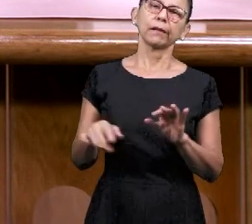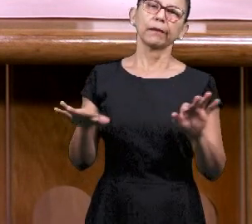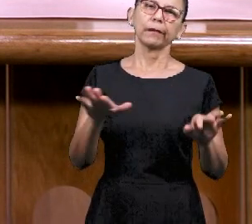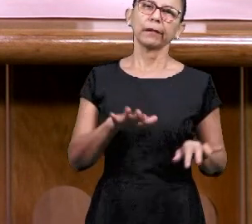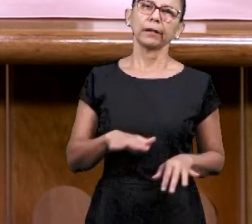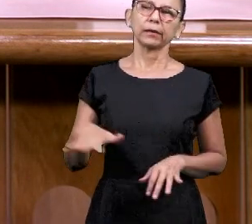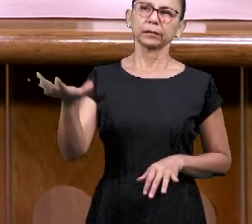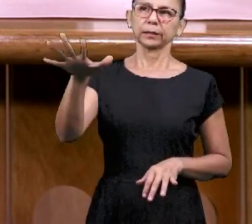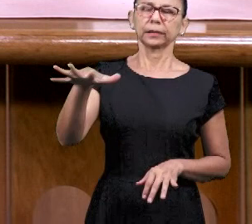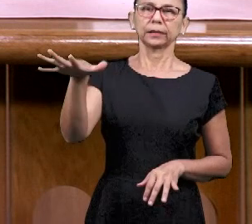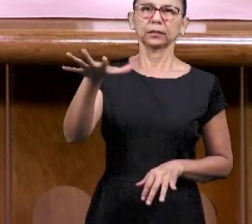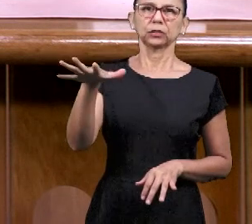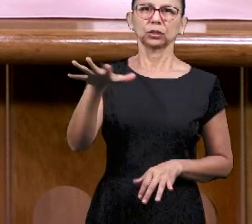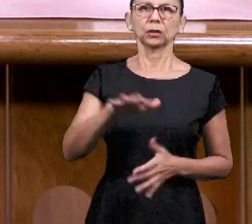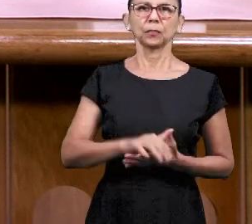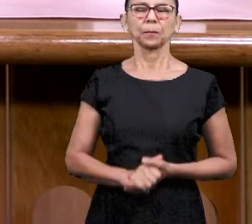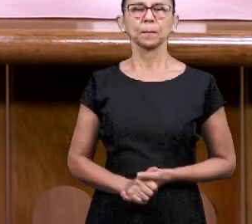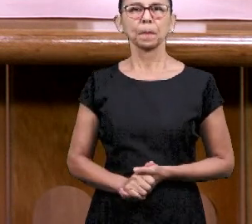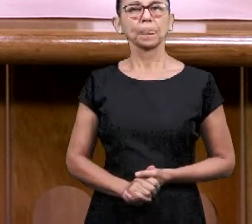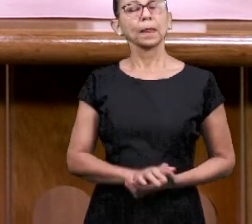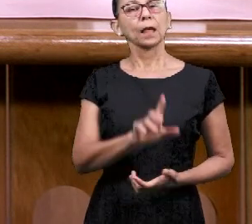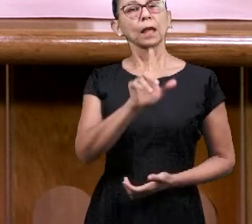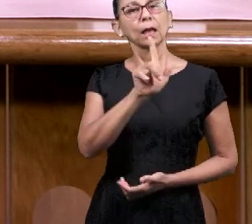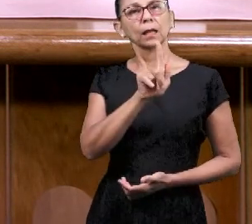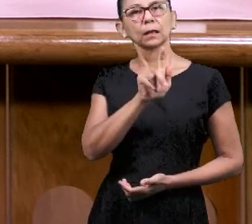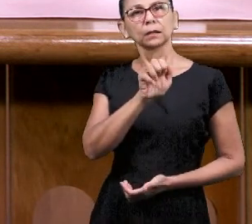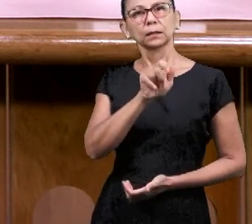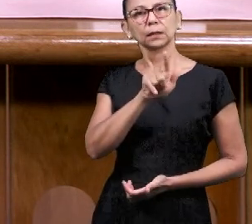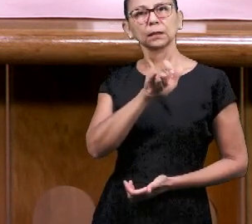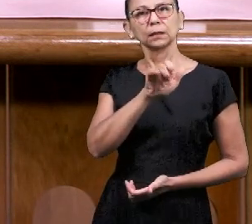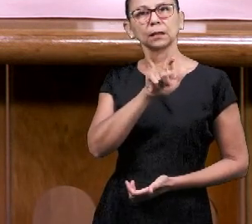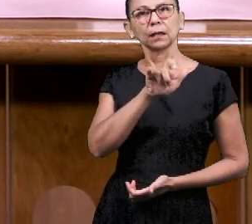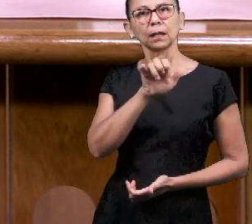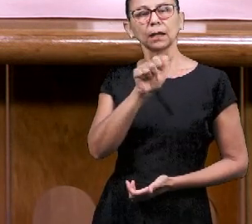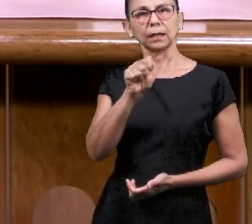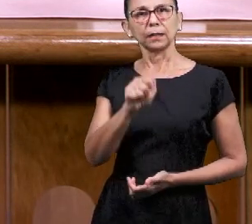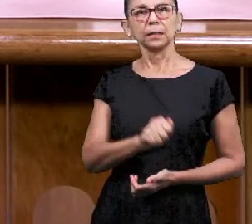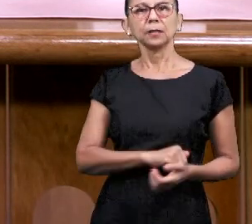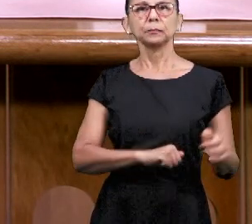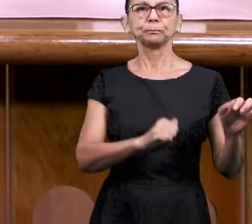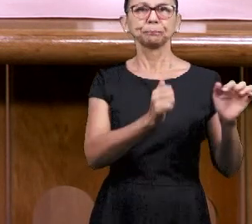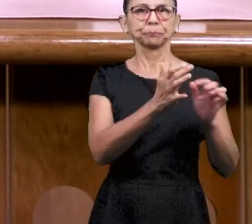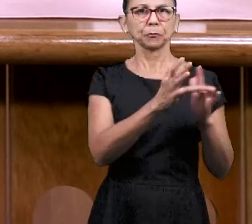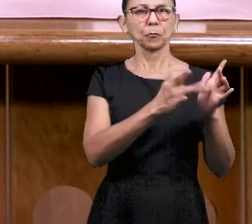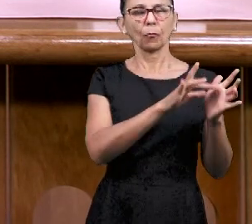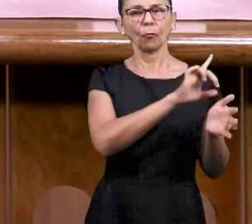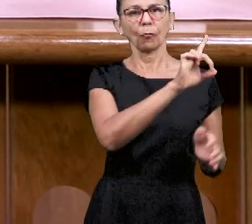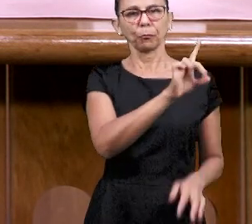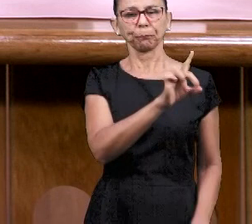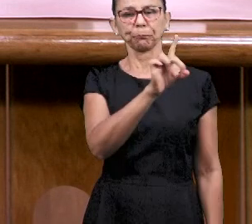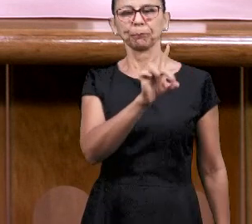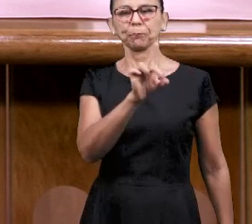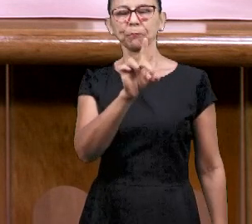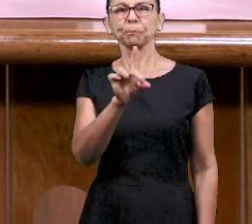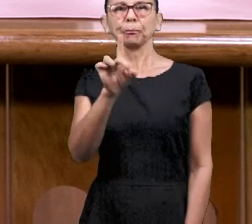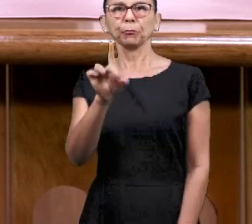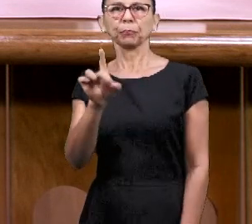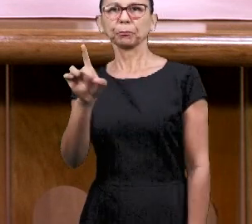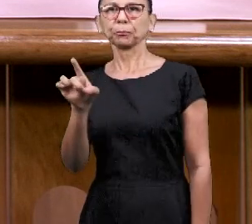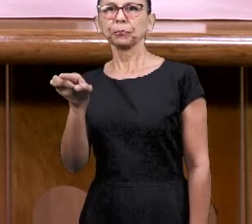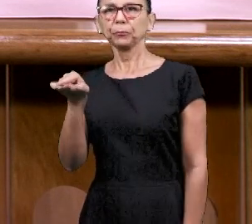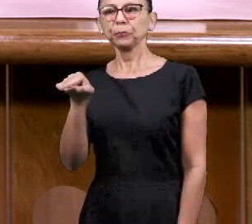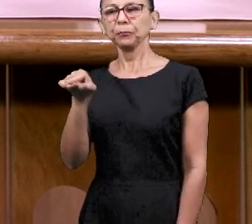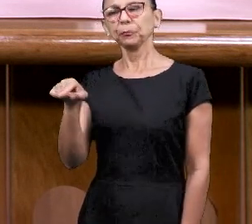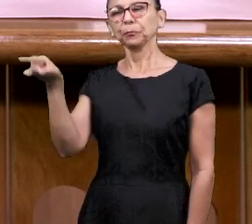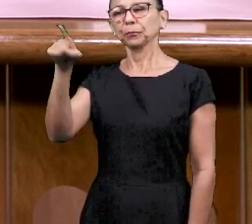environ 35 à 55 mètres de profondeur pour trouver de l'eau. C'est pour ça que la femme disait que le puits était profond. C'est important cette